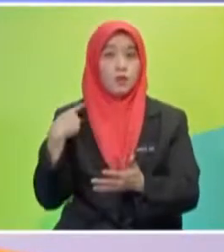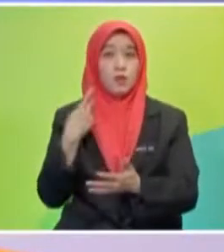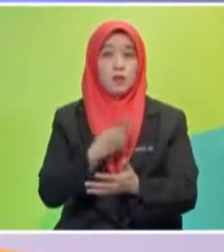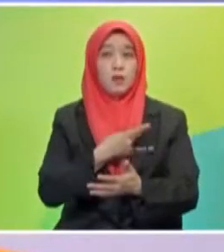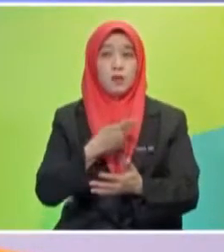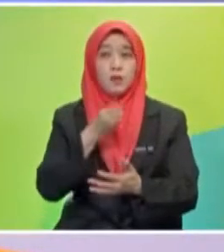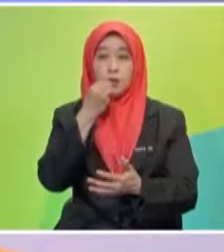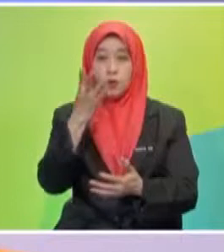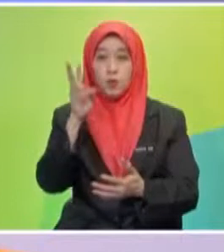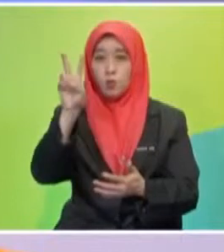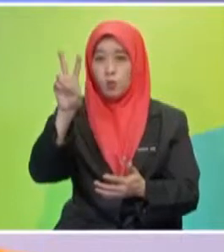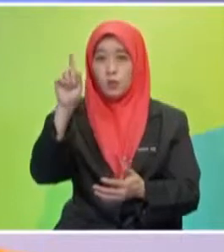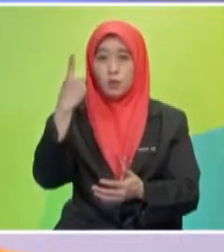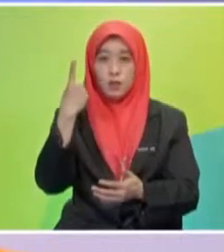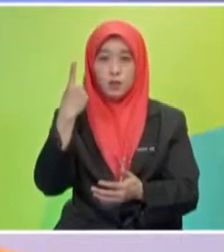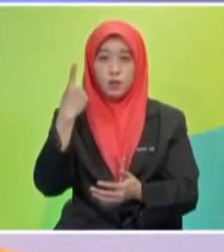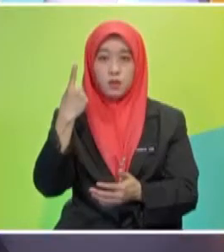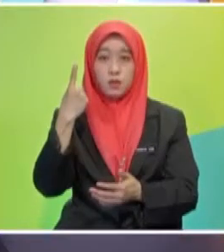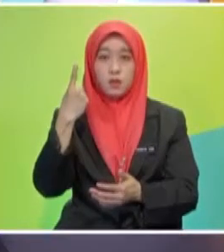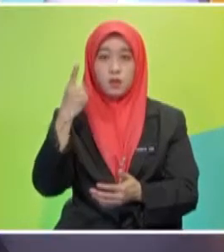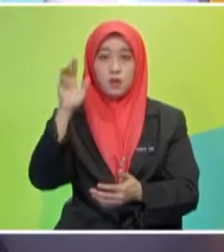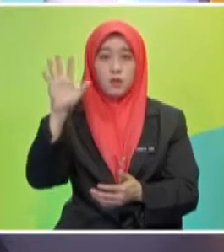sentuh Duo saja oke